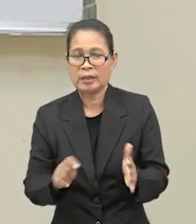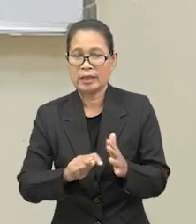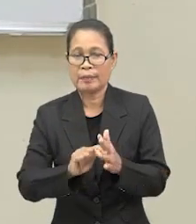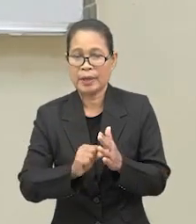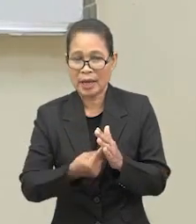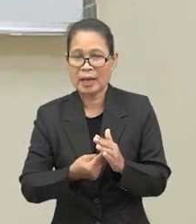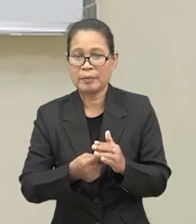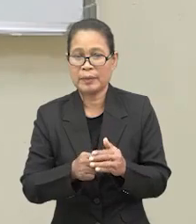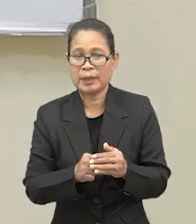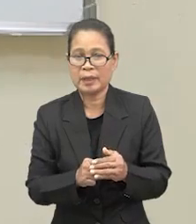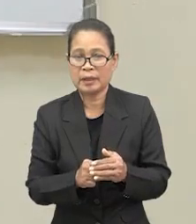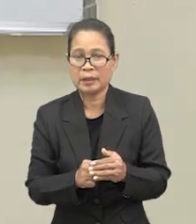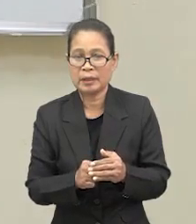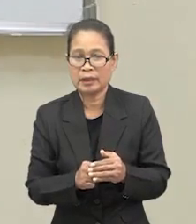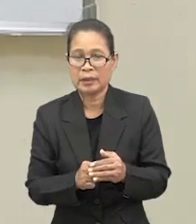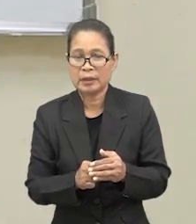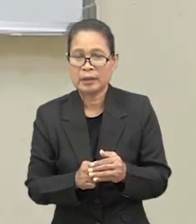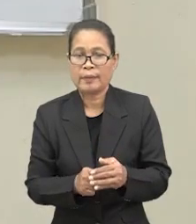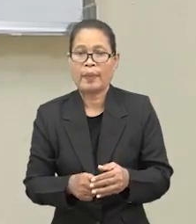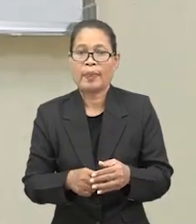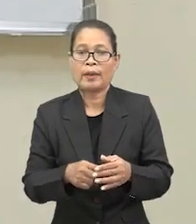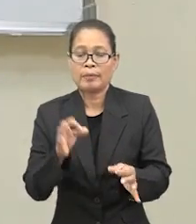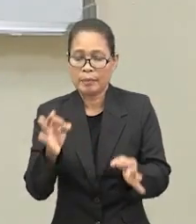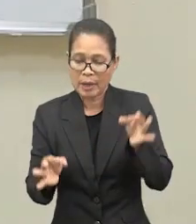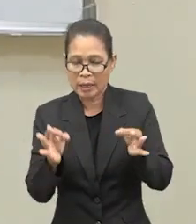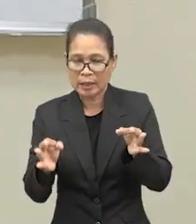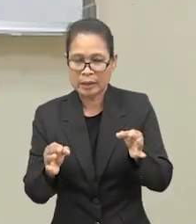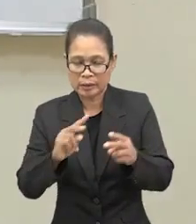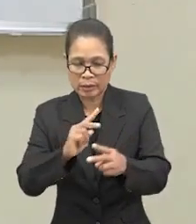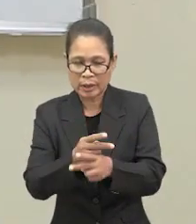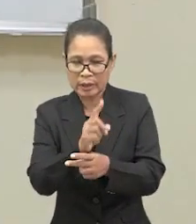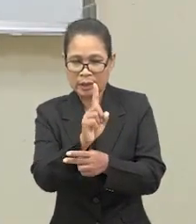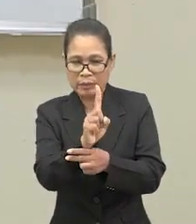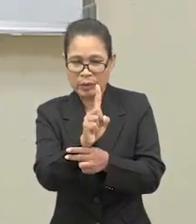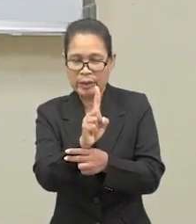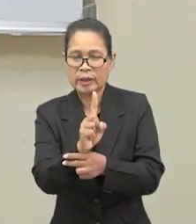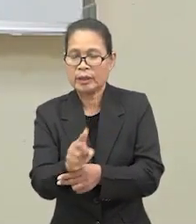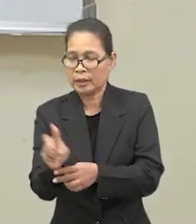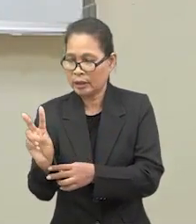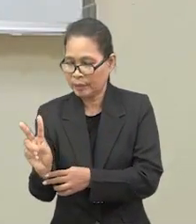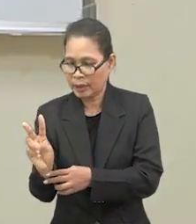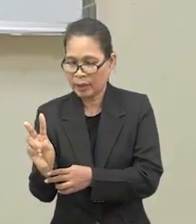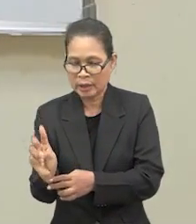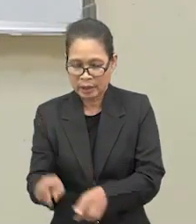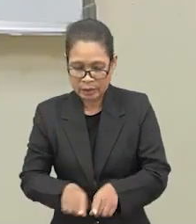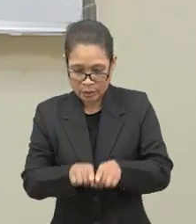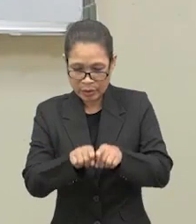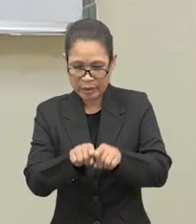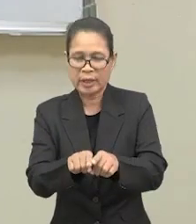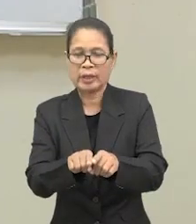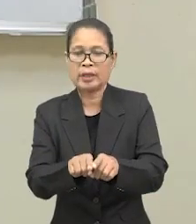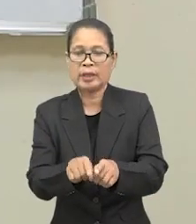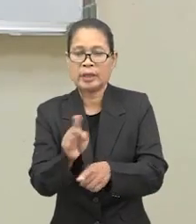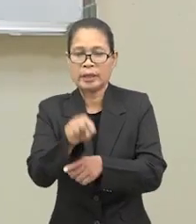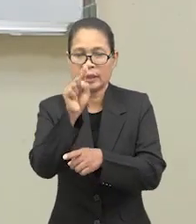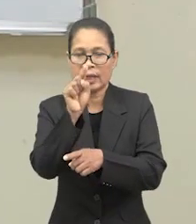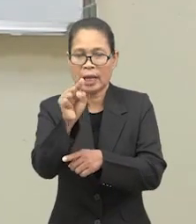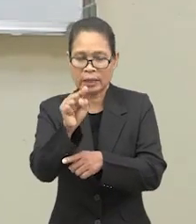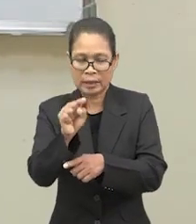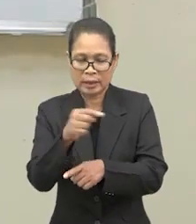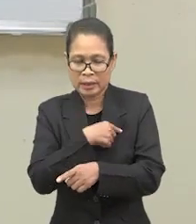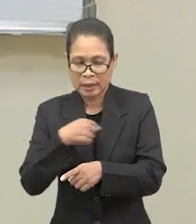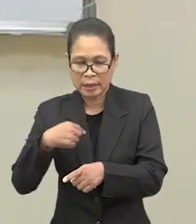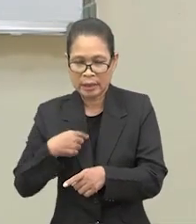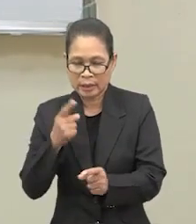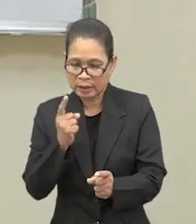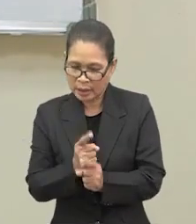tỏ chẳng cô này chạp đà mớ bà tu lấy tì muối tì pi bẹp ní bà mà vị thị đỏ ảnh chẳng ta con